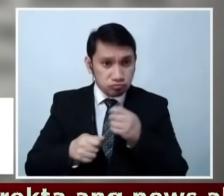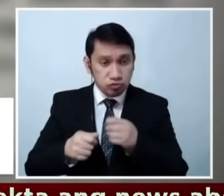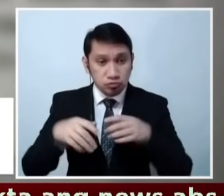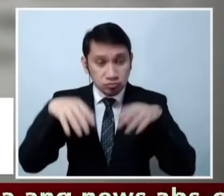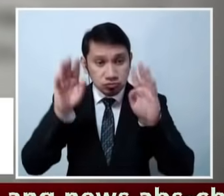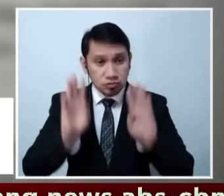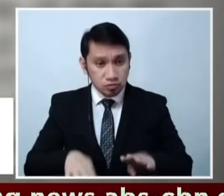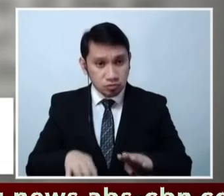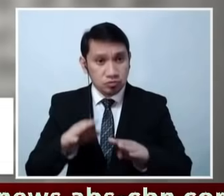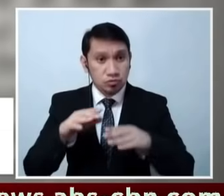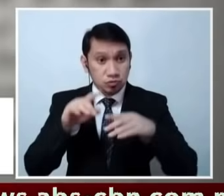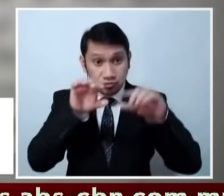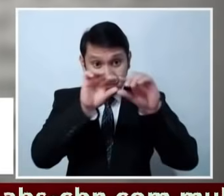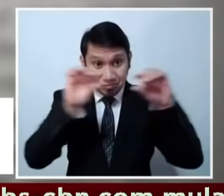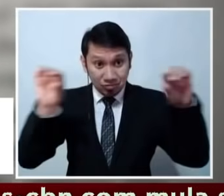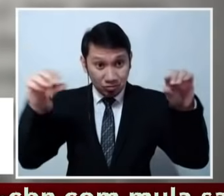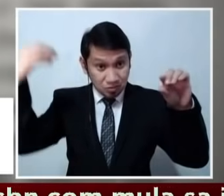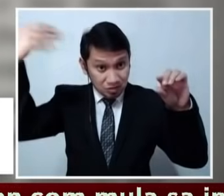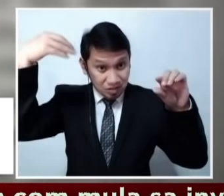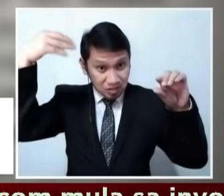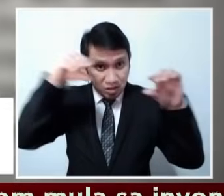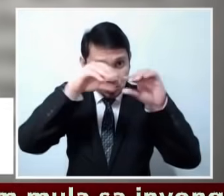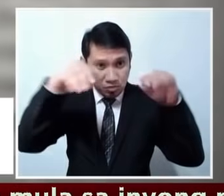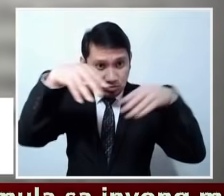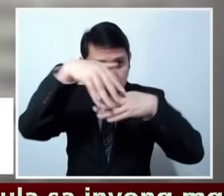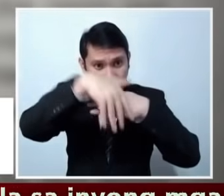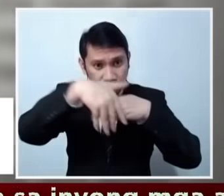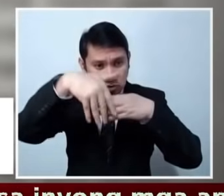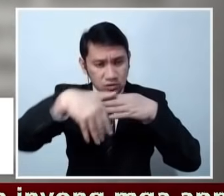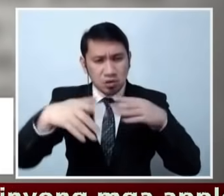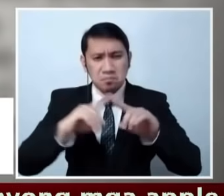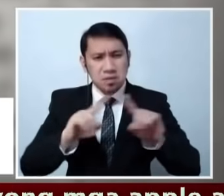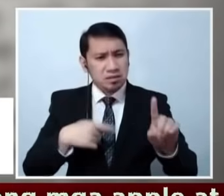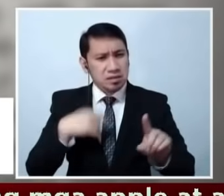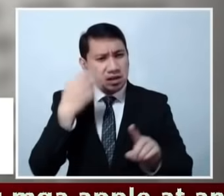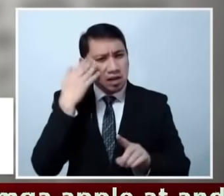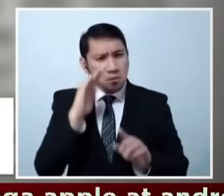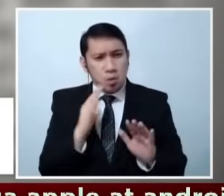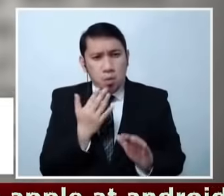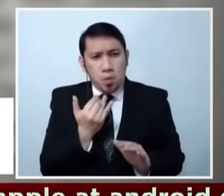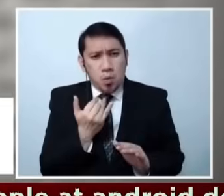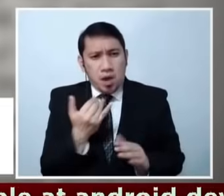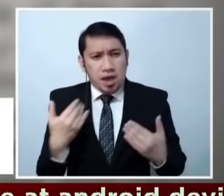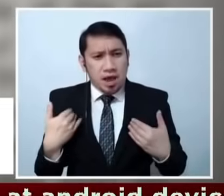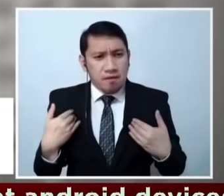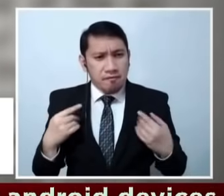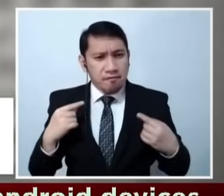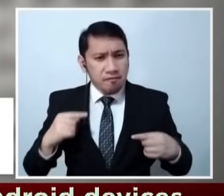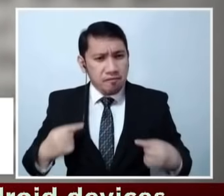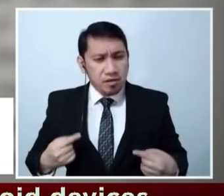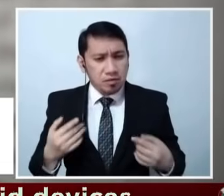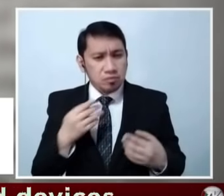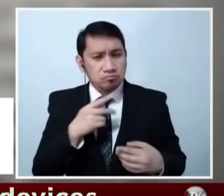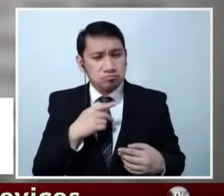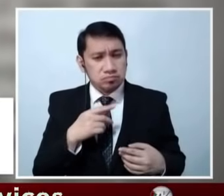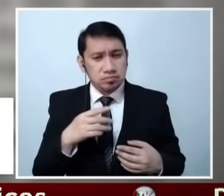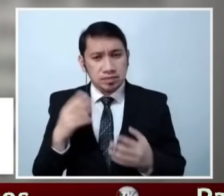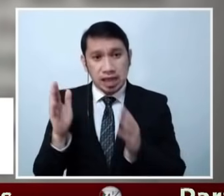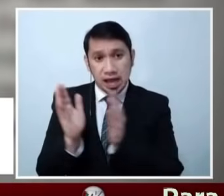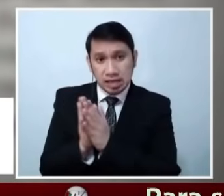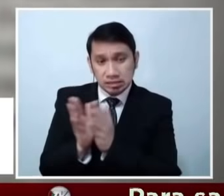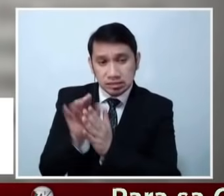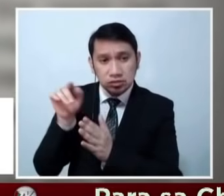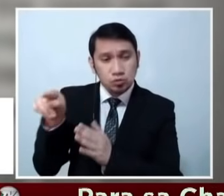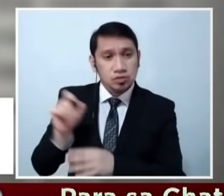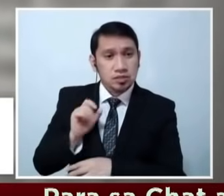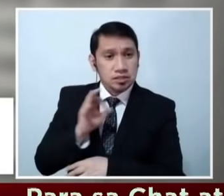sa shower rod. Pero hindi malinaw kung paano siya nagkasugat. Agad daw siyang humingi ng tulong sa staff ng resort nang hindi niya